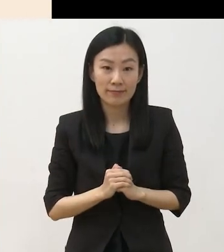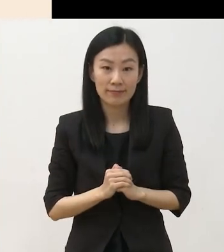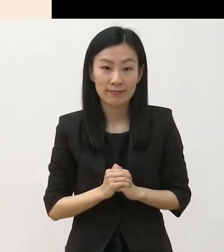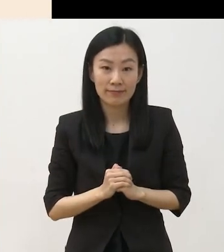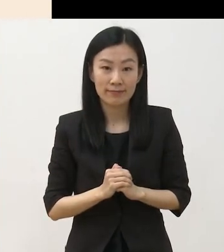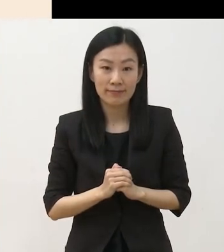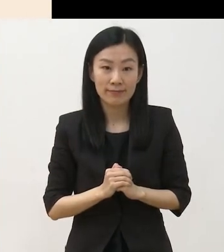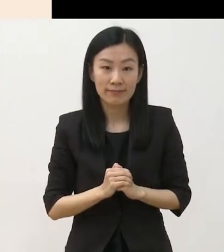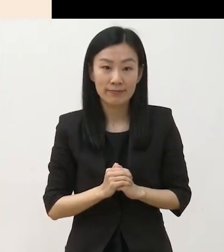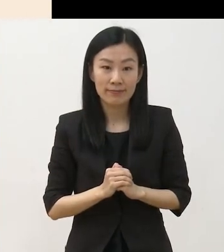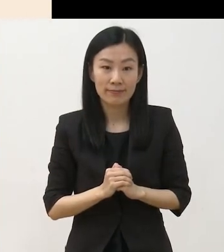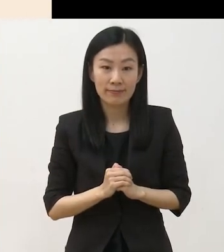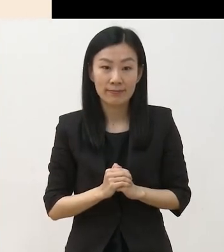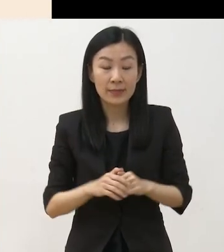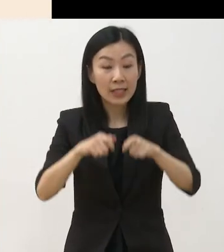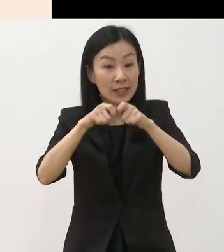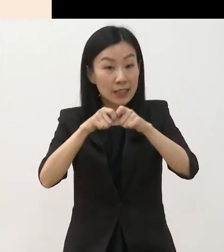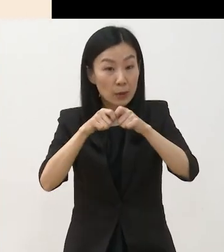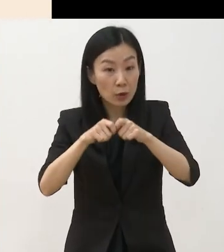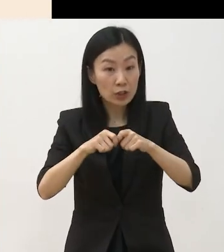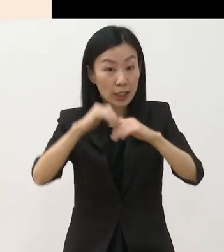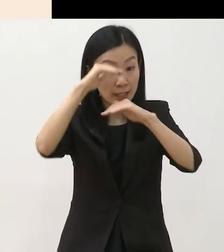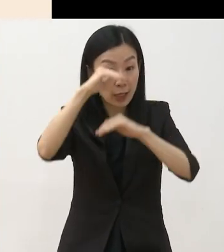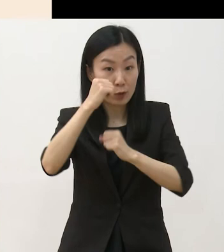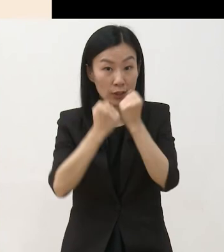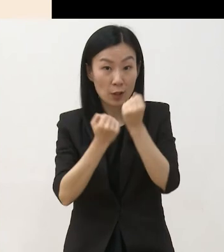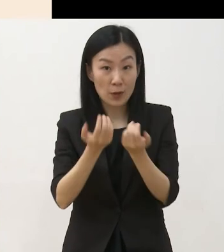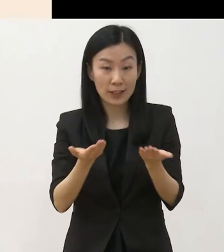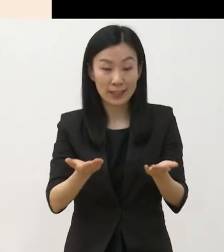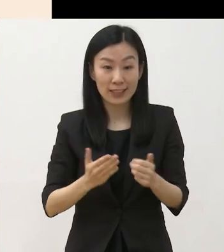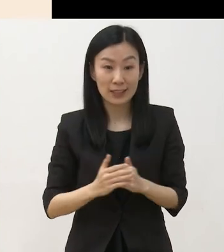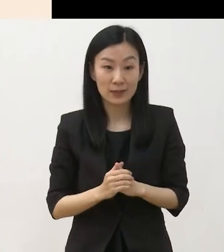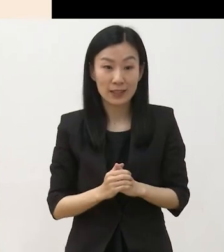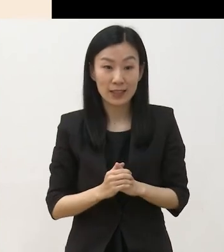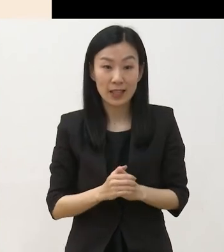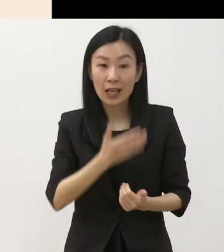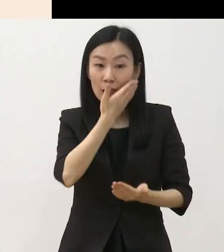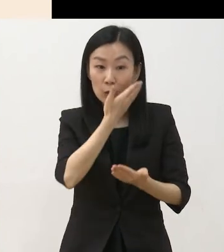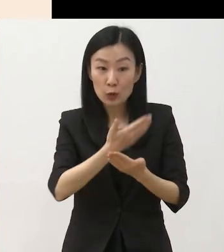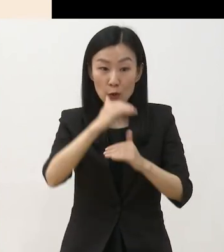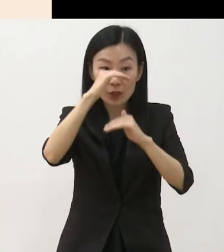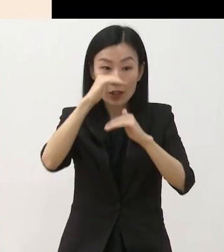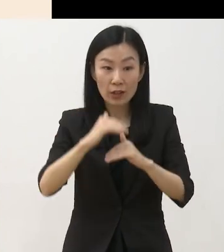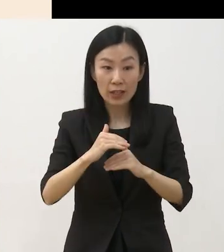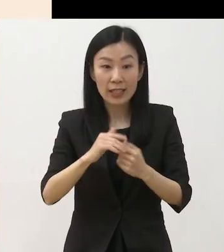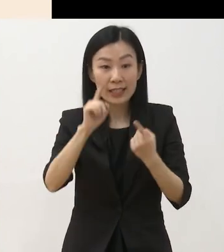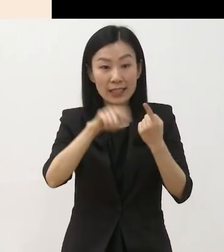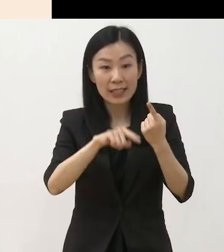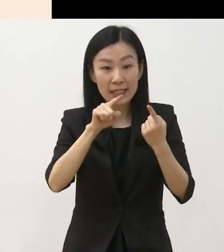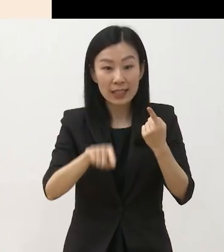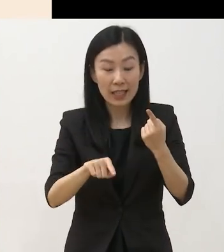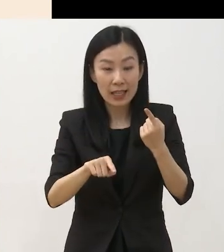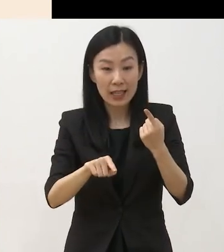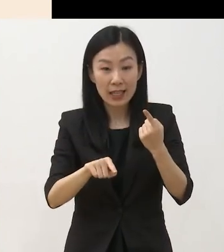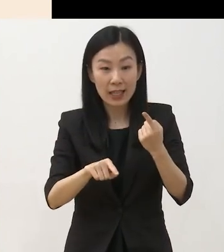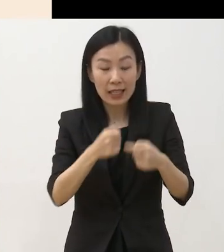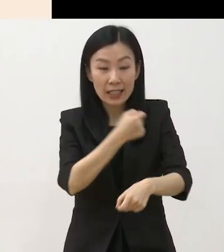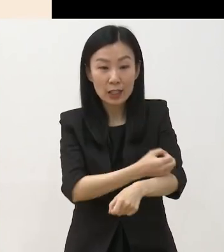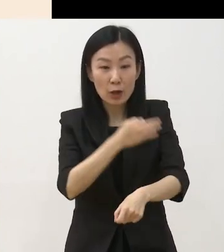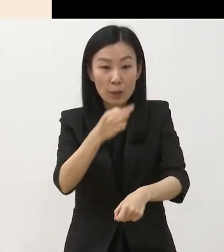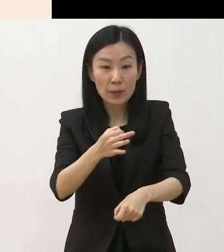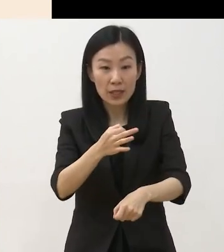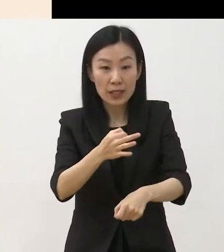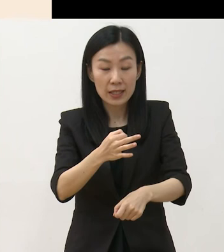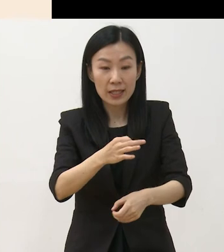네. 세부적인 사업 내용 설명드리도록 하겠습니다. 네, 주요 사항입니다. 1인당 인건비 지원이 최소 월